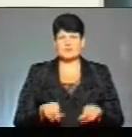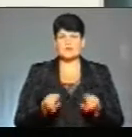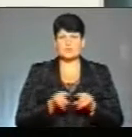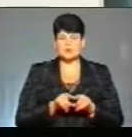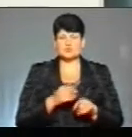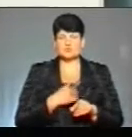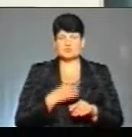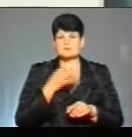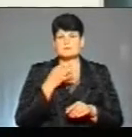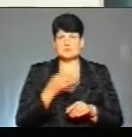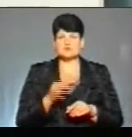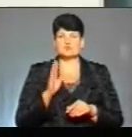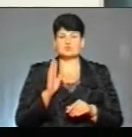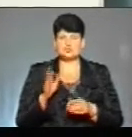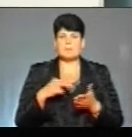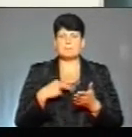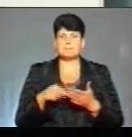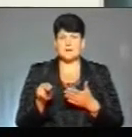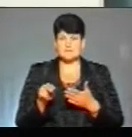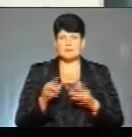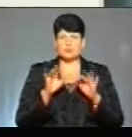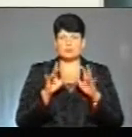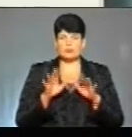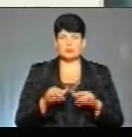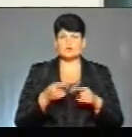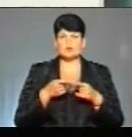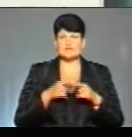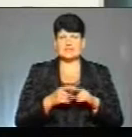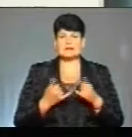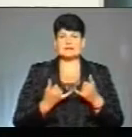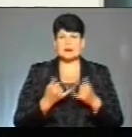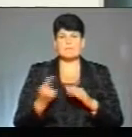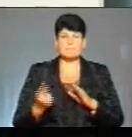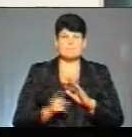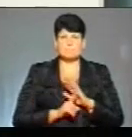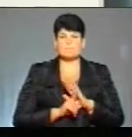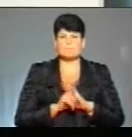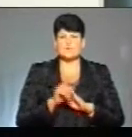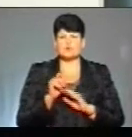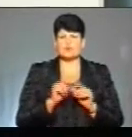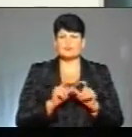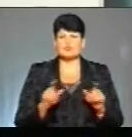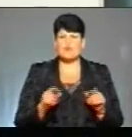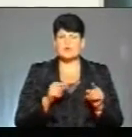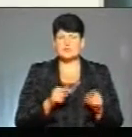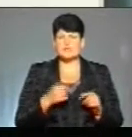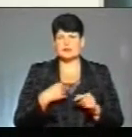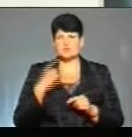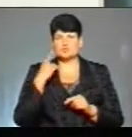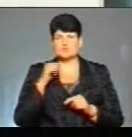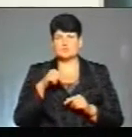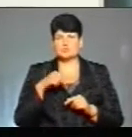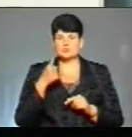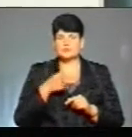Також хочу зазначити, що буде придбано і комп'ютерної техніки для початкової школи. Тобто, я думаю, що